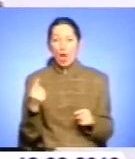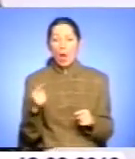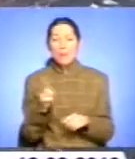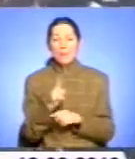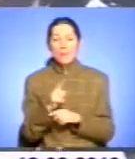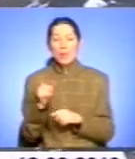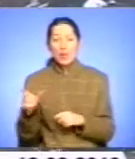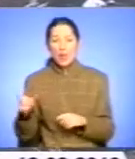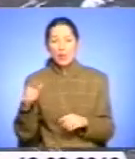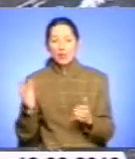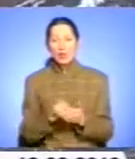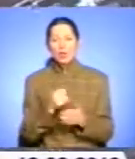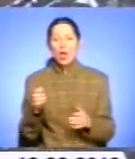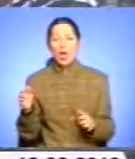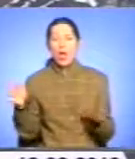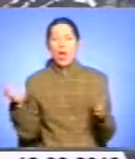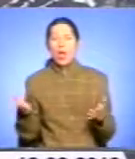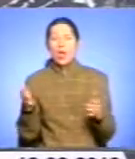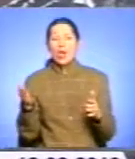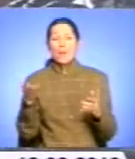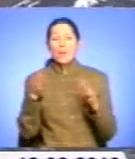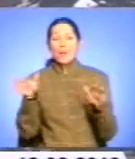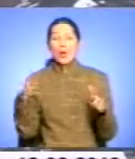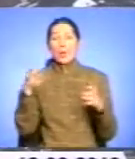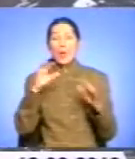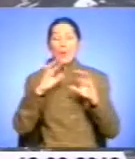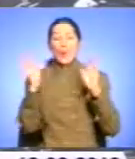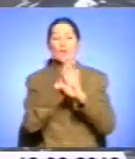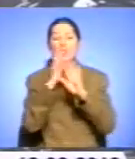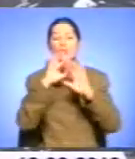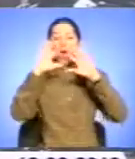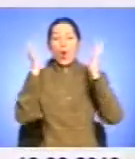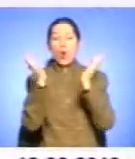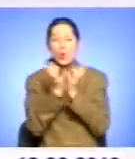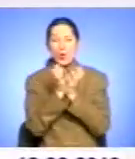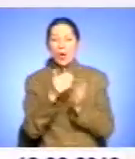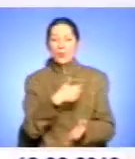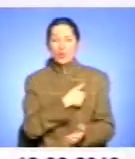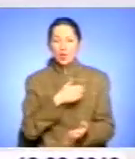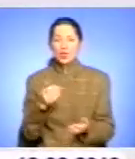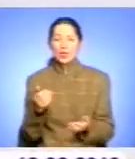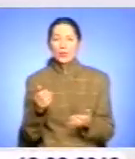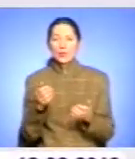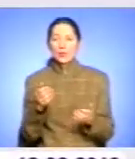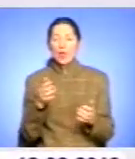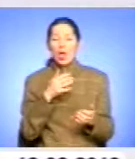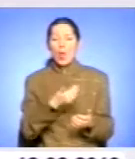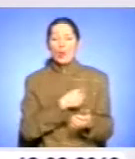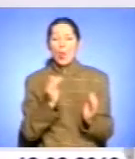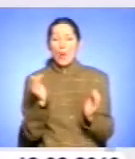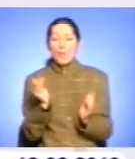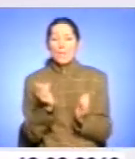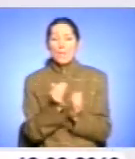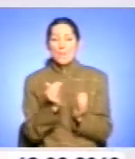повітряній кулі. Охочих піднятися в небо було набагато більше, ніж могли вмістити два кошики. Родзинкою свята стало